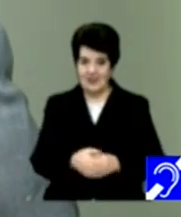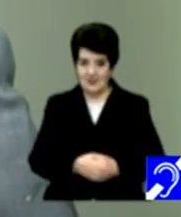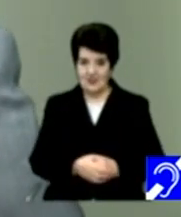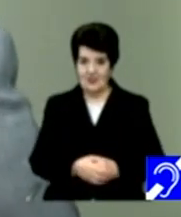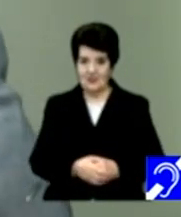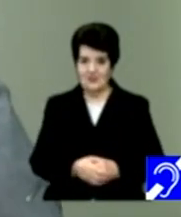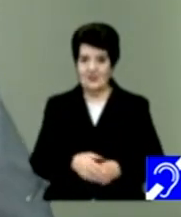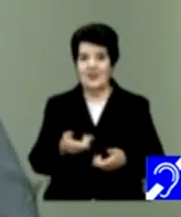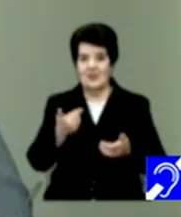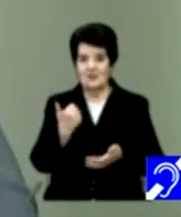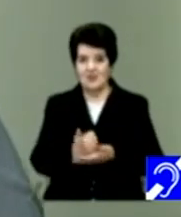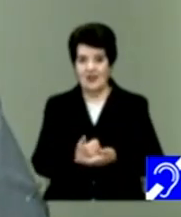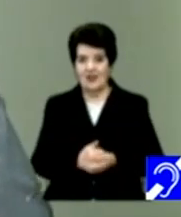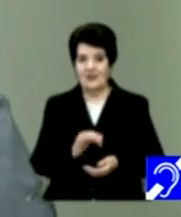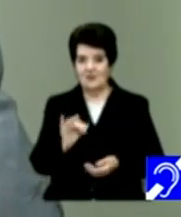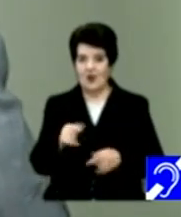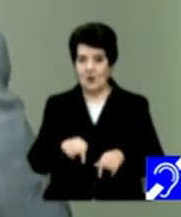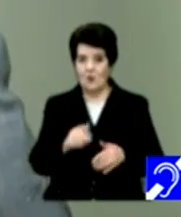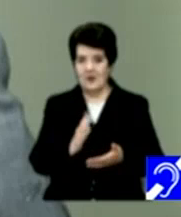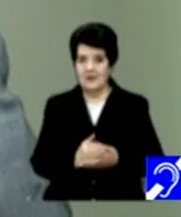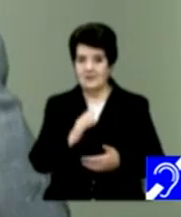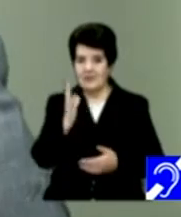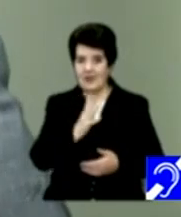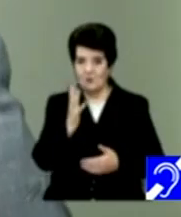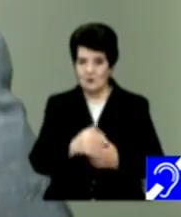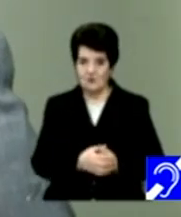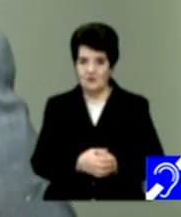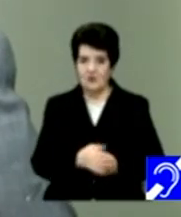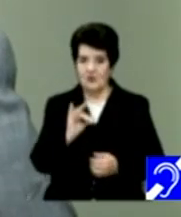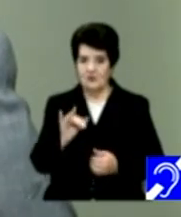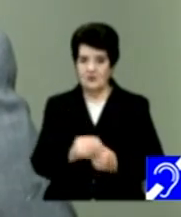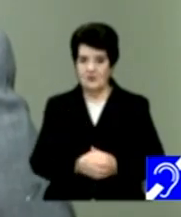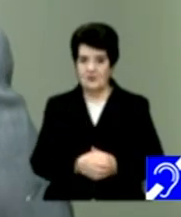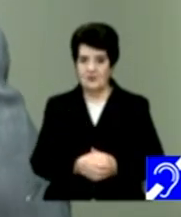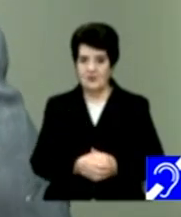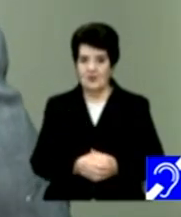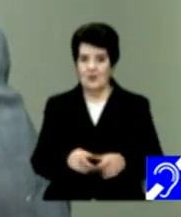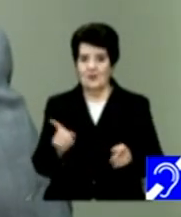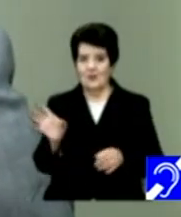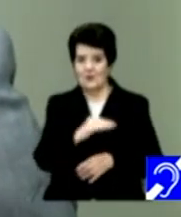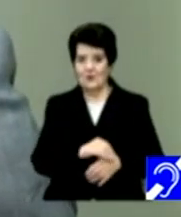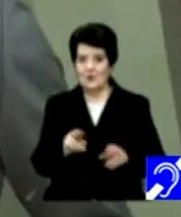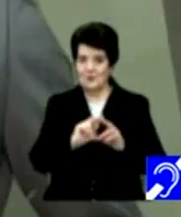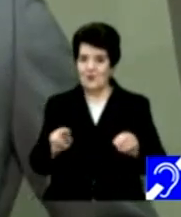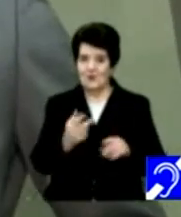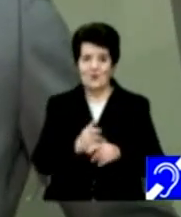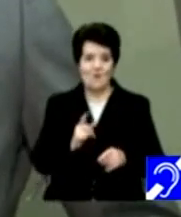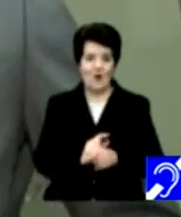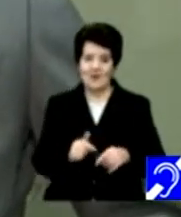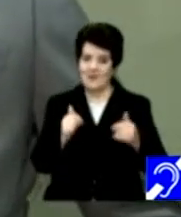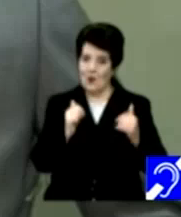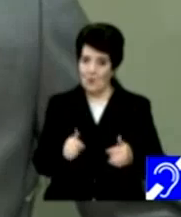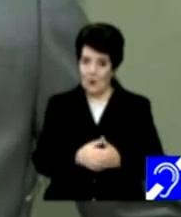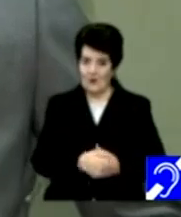Universitatea de Medicină Generală și acum este anul 5 și tot profesorul este foarte bun. Najab este